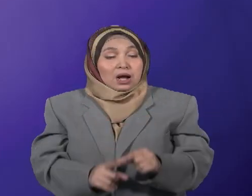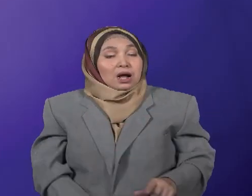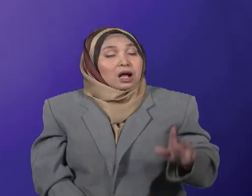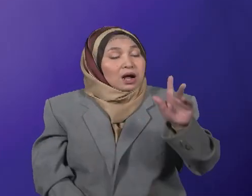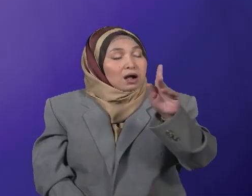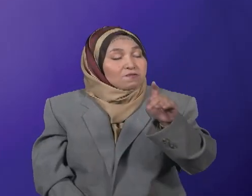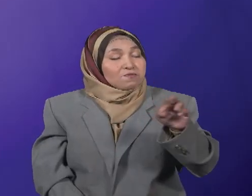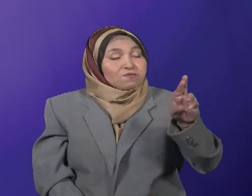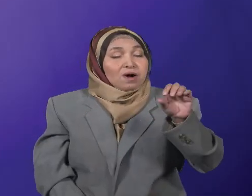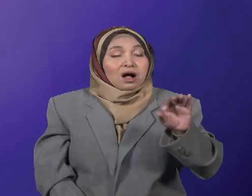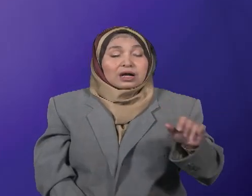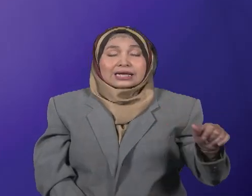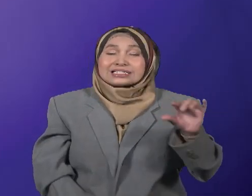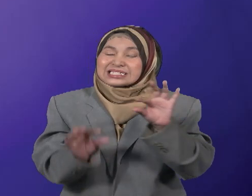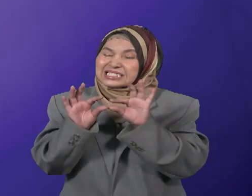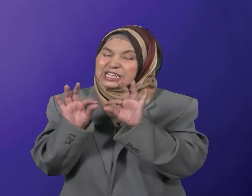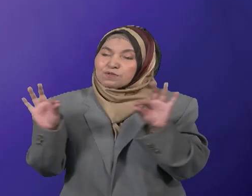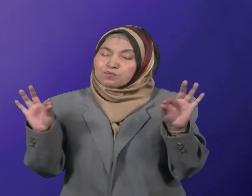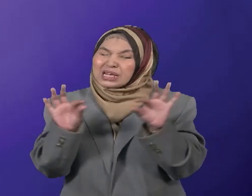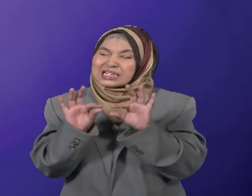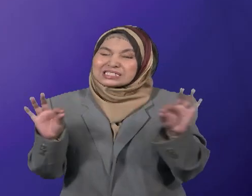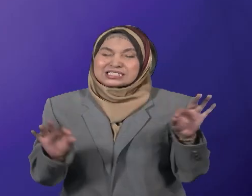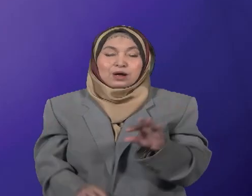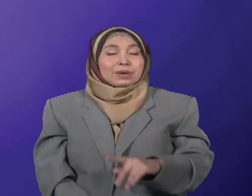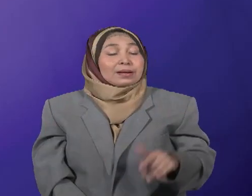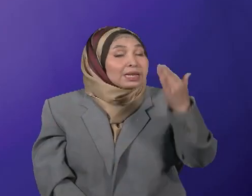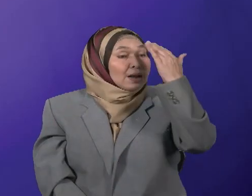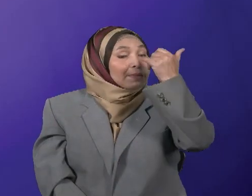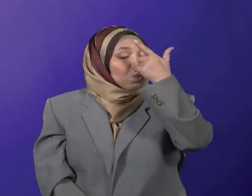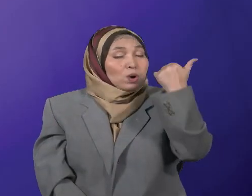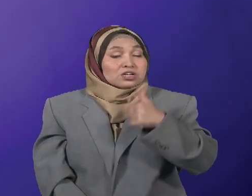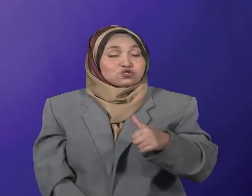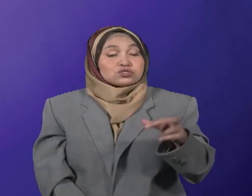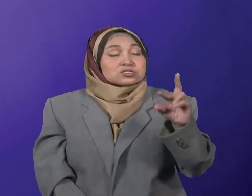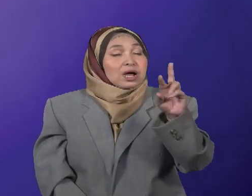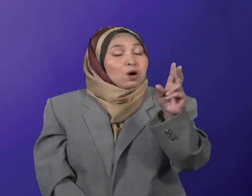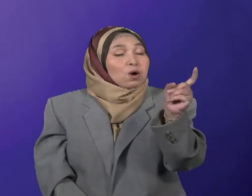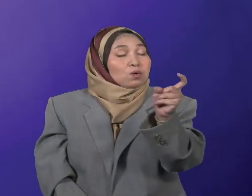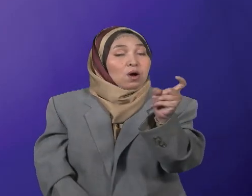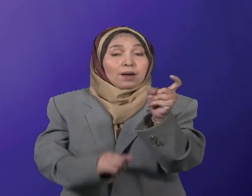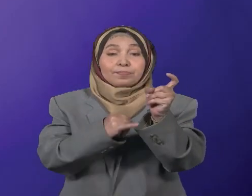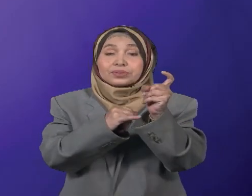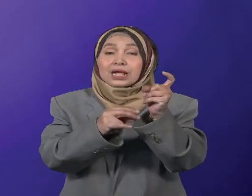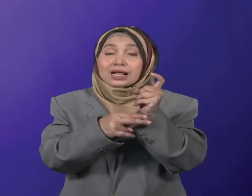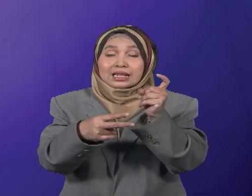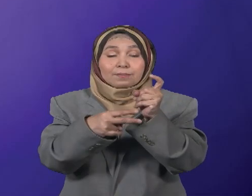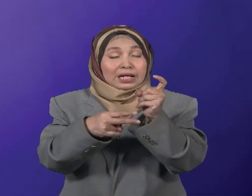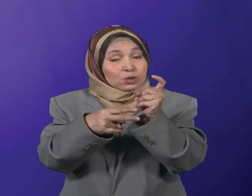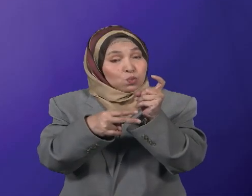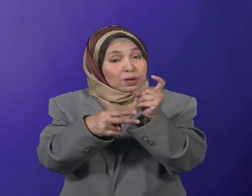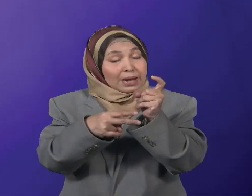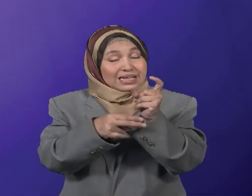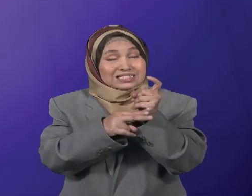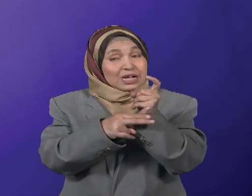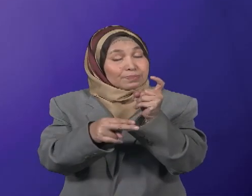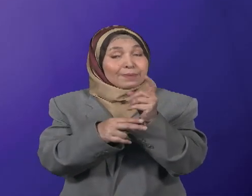tebal? Tipis ataupun nipis, tarqiq. Kenapa? Kerana rin, dua baris apa ni, kasratain, dua baris bawah.